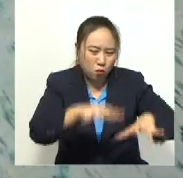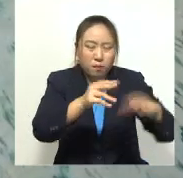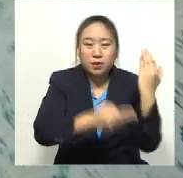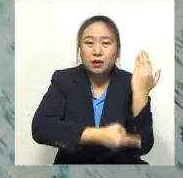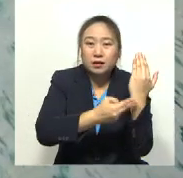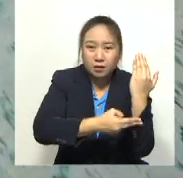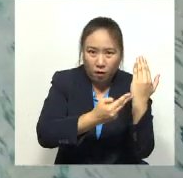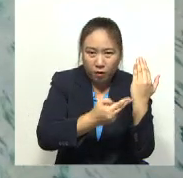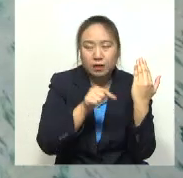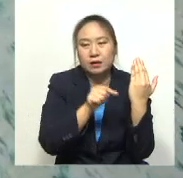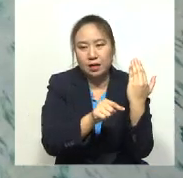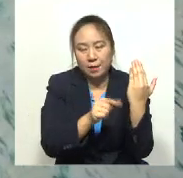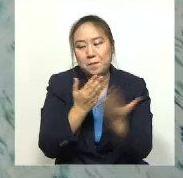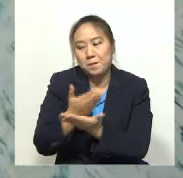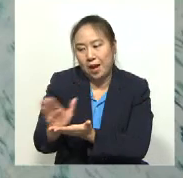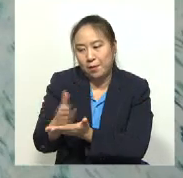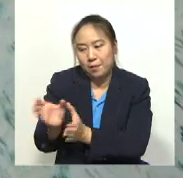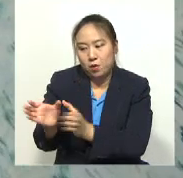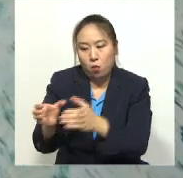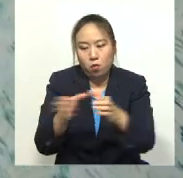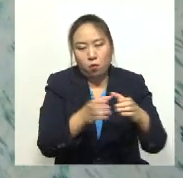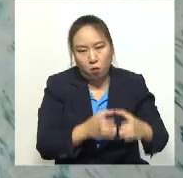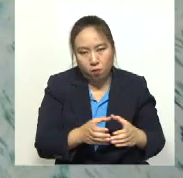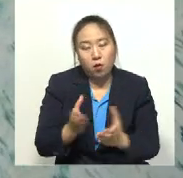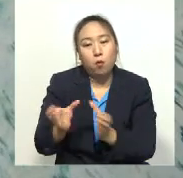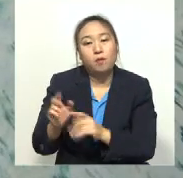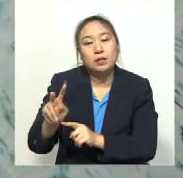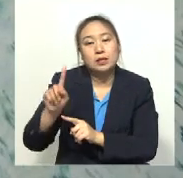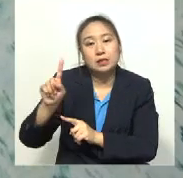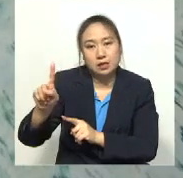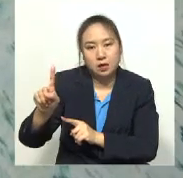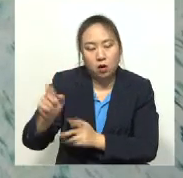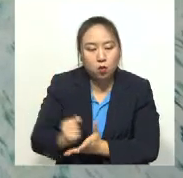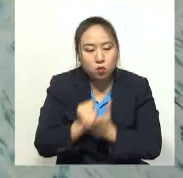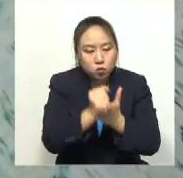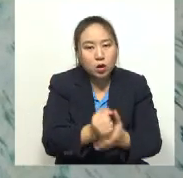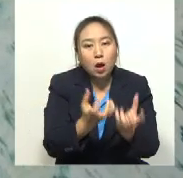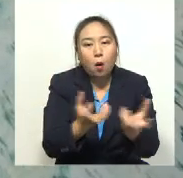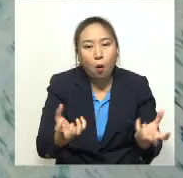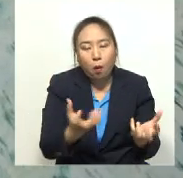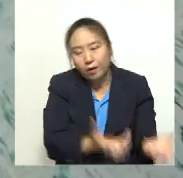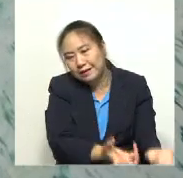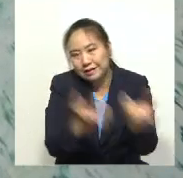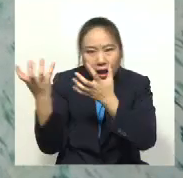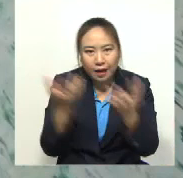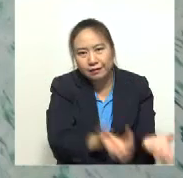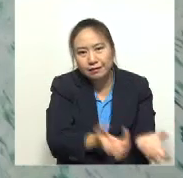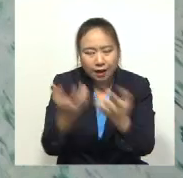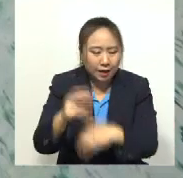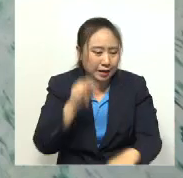เนี่ยก็คือจะแบ่งชุดนะครับชุดที่หนึ่งก็จะเป็นชุดที่คอยช่วยเหลือขนย้ายสิ่งของที่น้